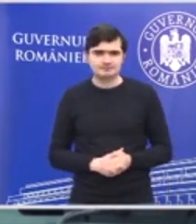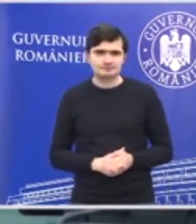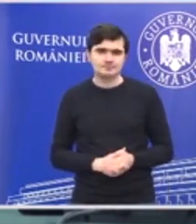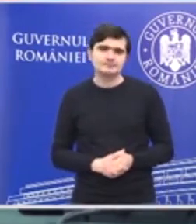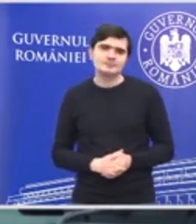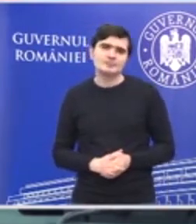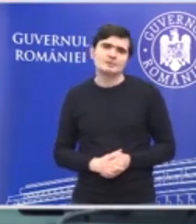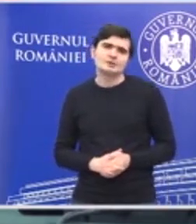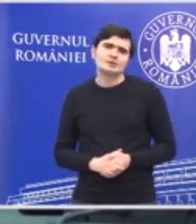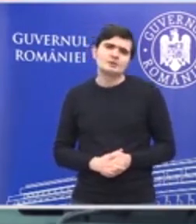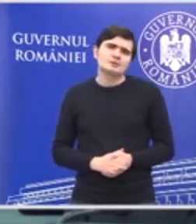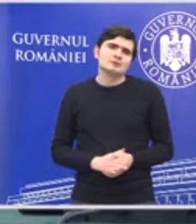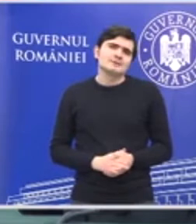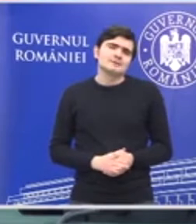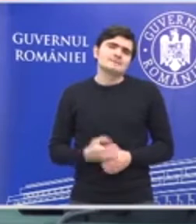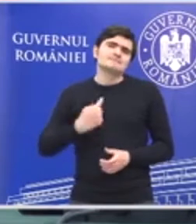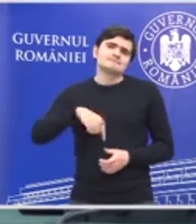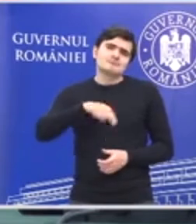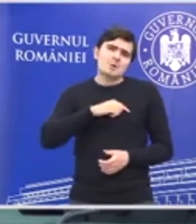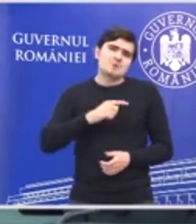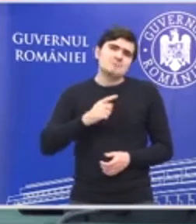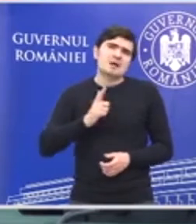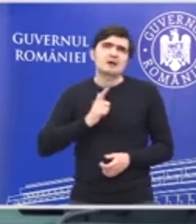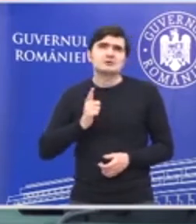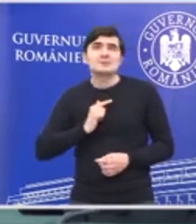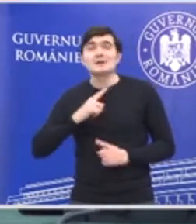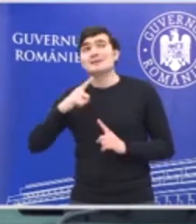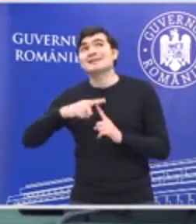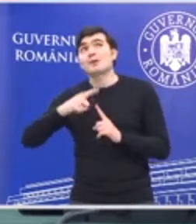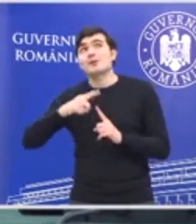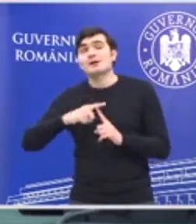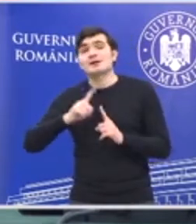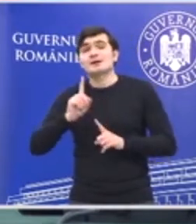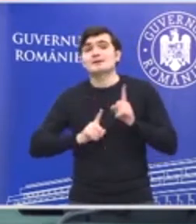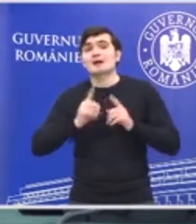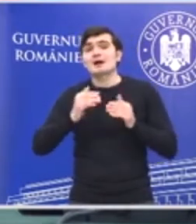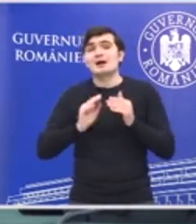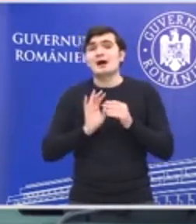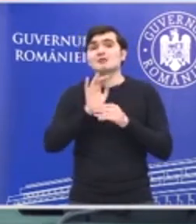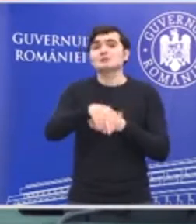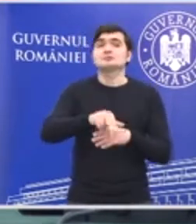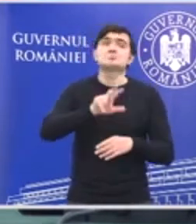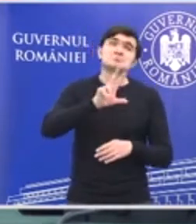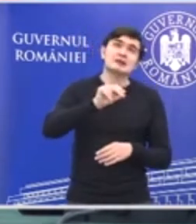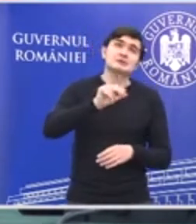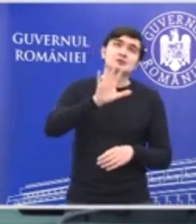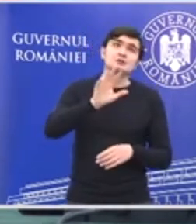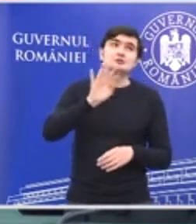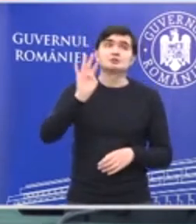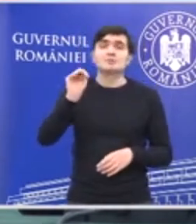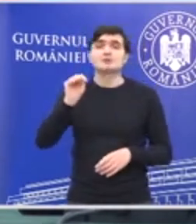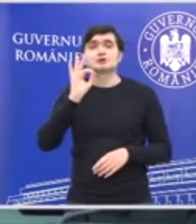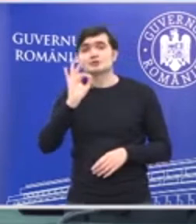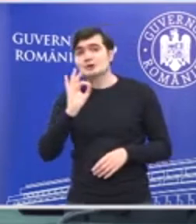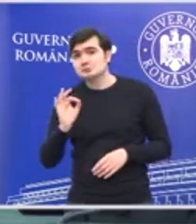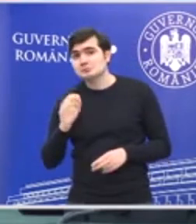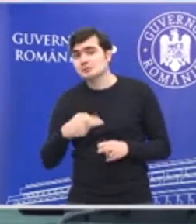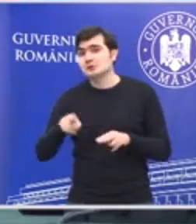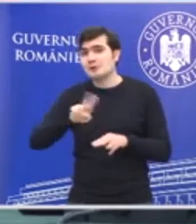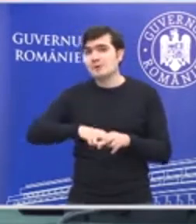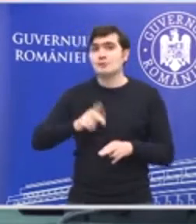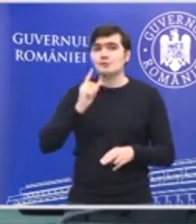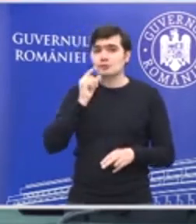Ne așteptăm ca teoretic de la peste 35%, 40%, poate chiar mai mult de